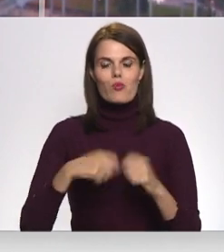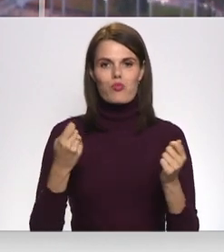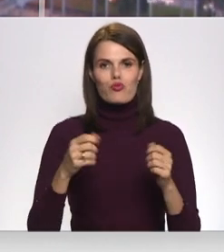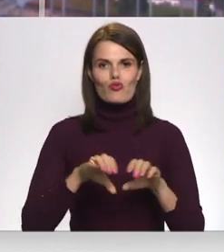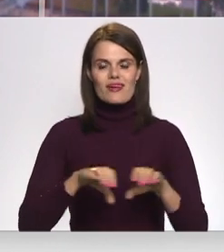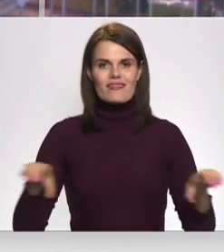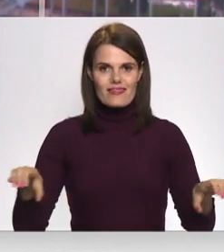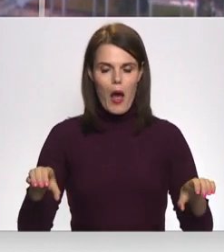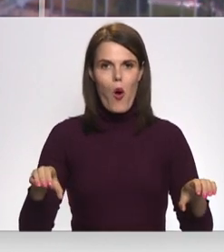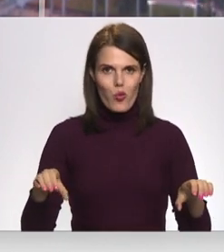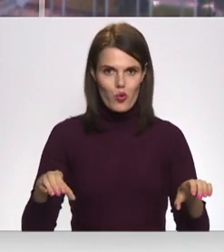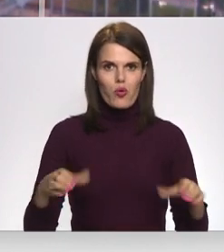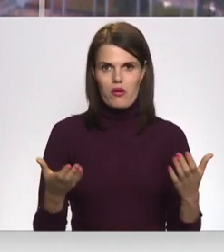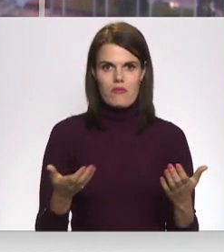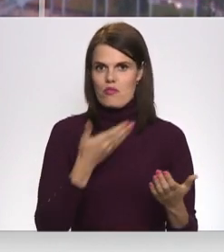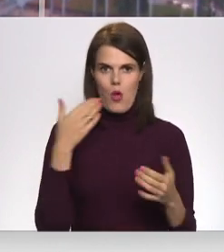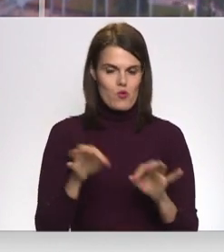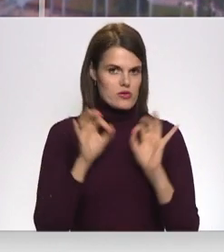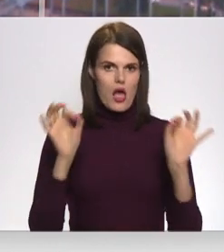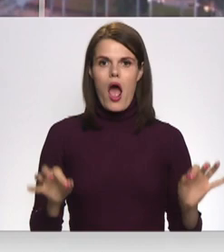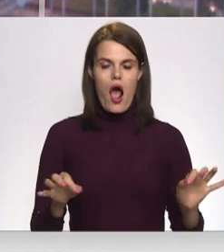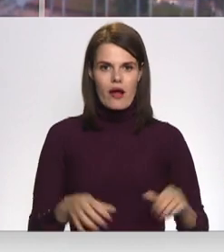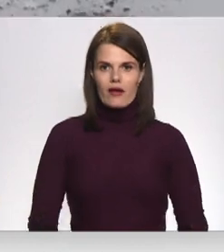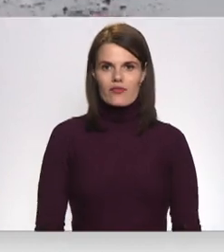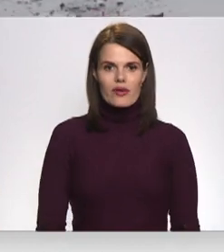nevarēja ievadīt papildu ūdeni, nav pat iesākti.